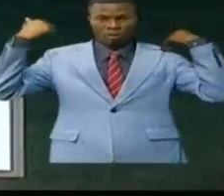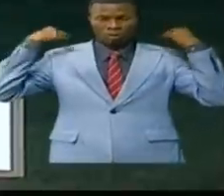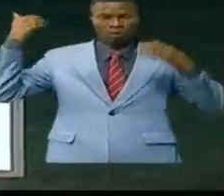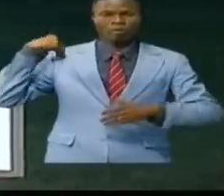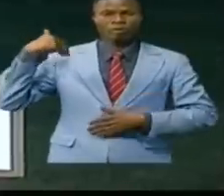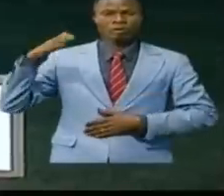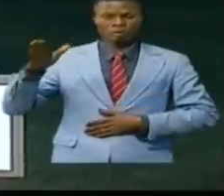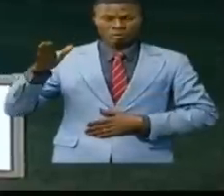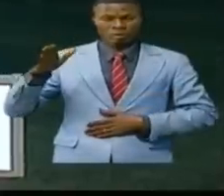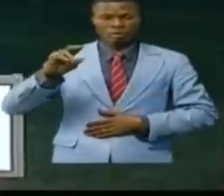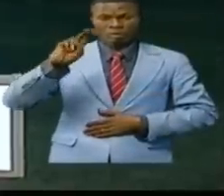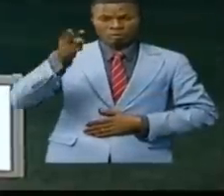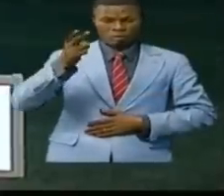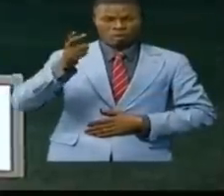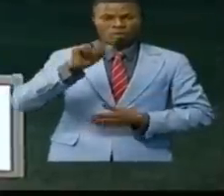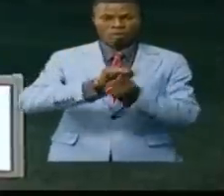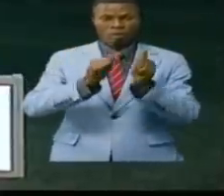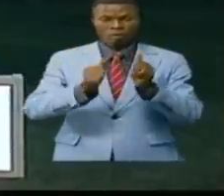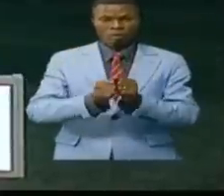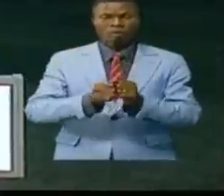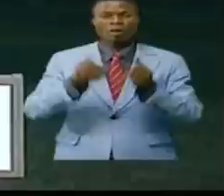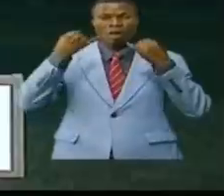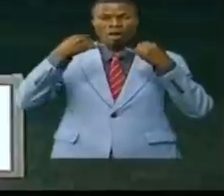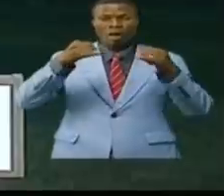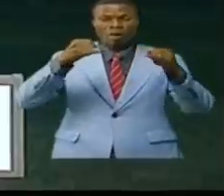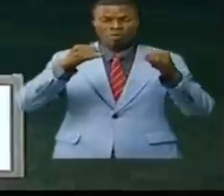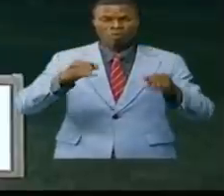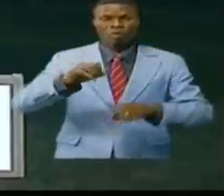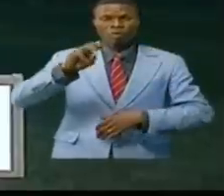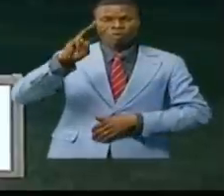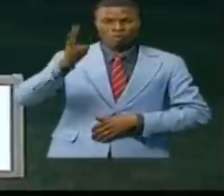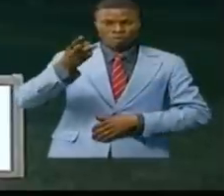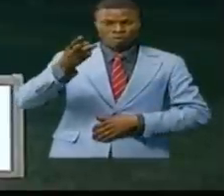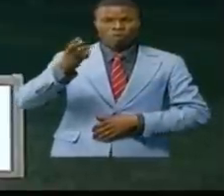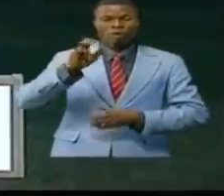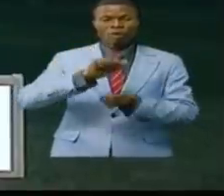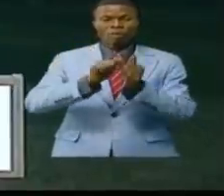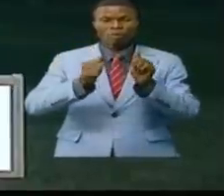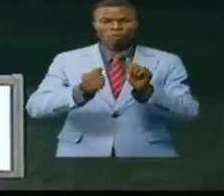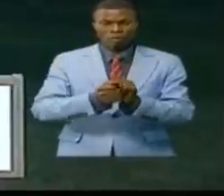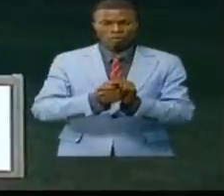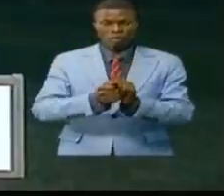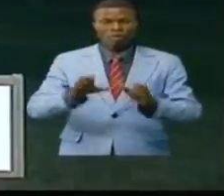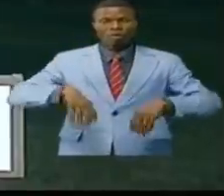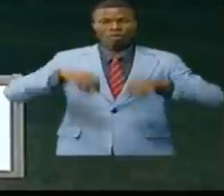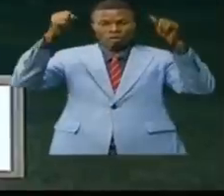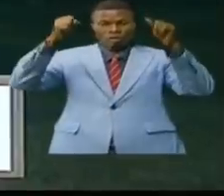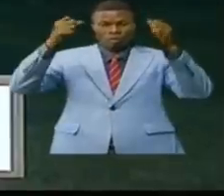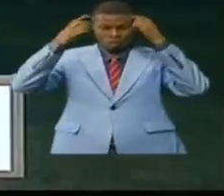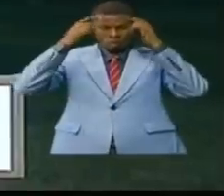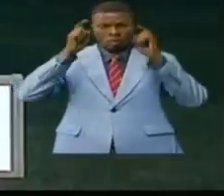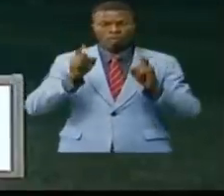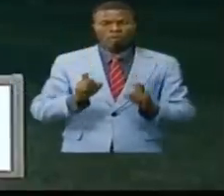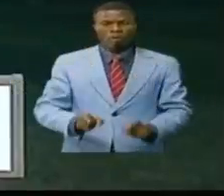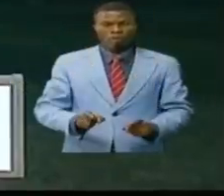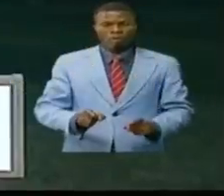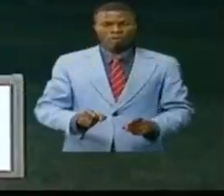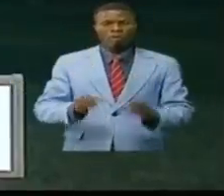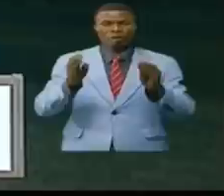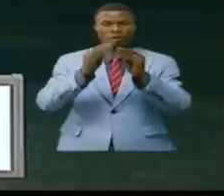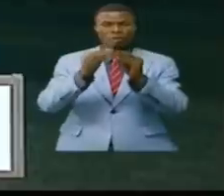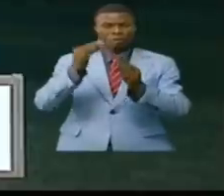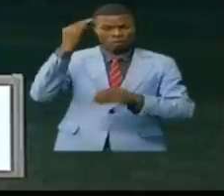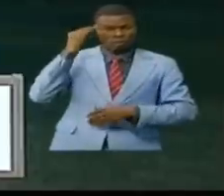l'État. 2. Point d'information. 3. Approbation d'un relevé des décisions du Conseil